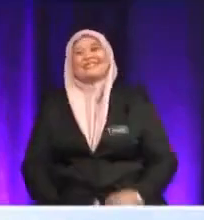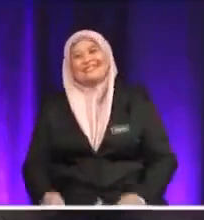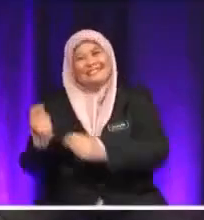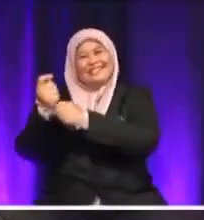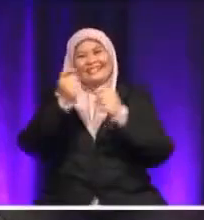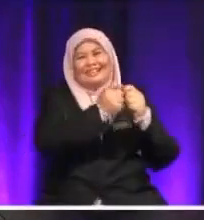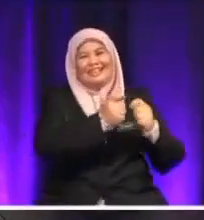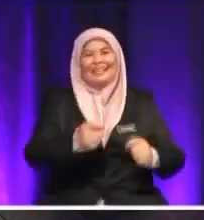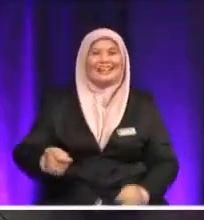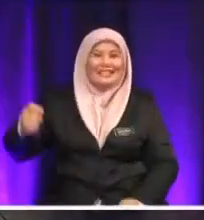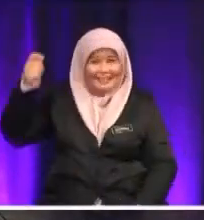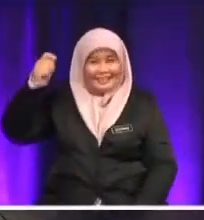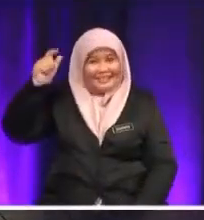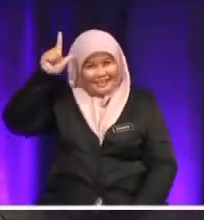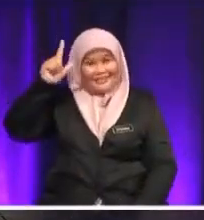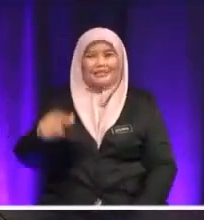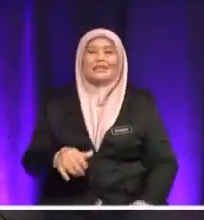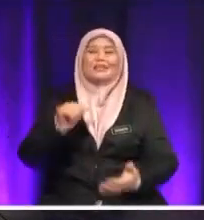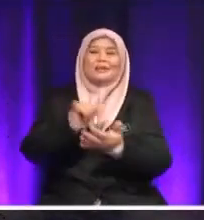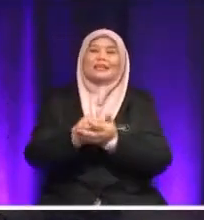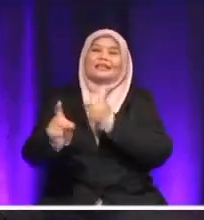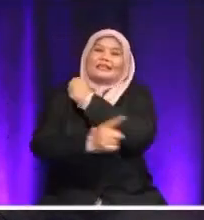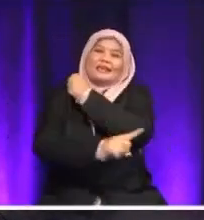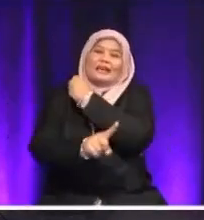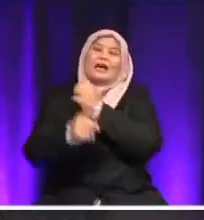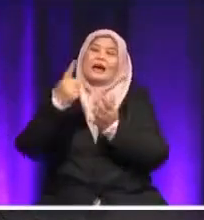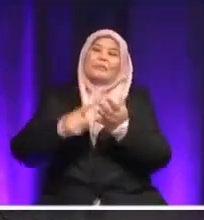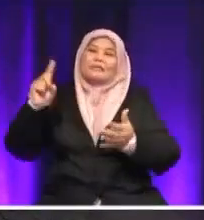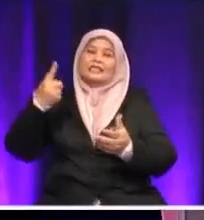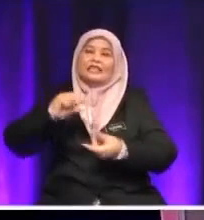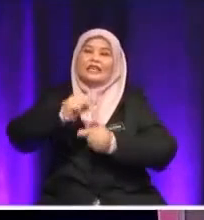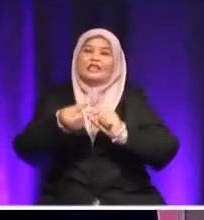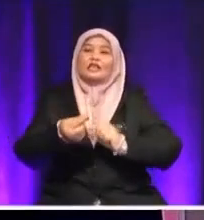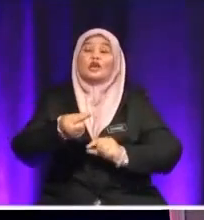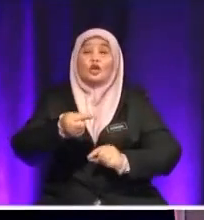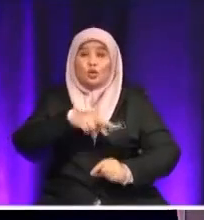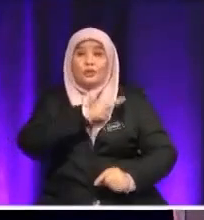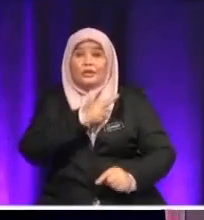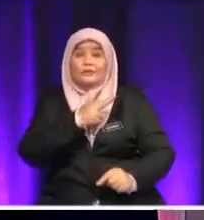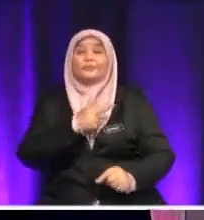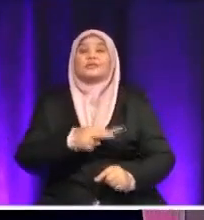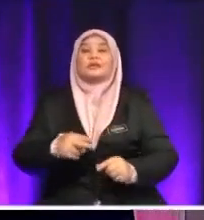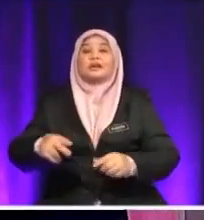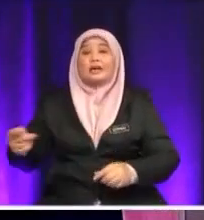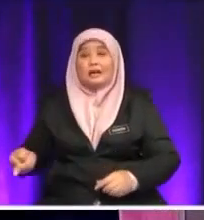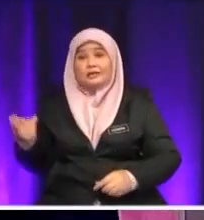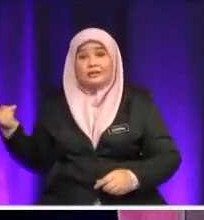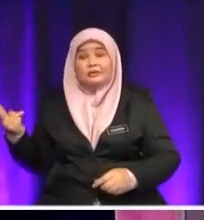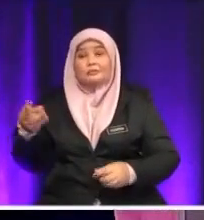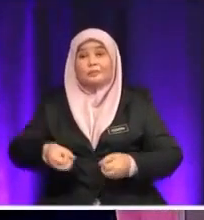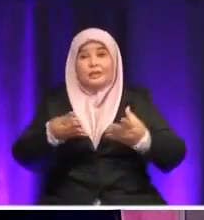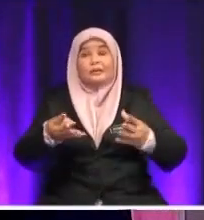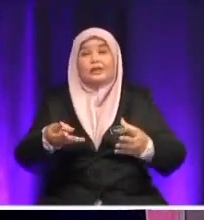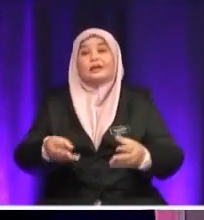Bijak. Alhamdulillah. Itulah dia. Sebenarnya, dia ialah apa sahaja ganti rugi harta. Kena beri harta kepada